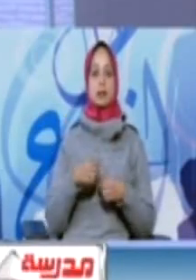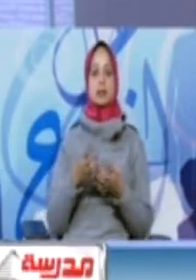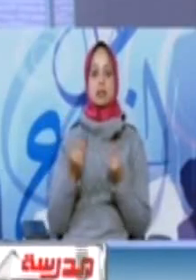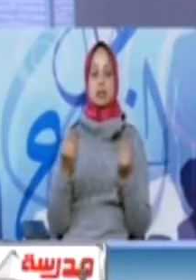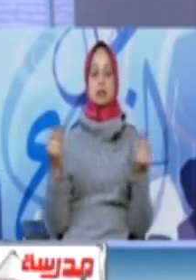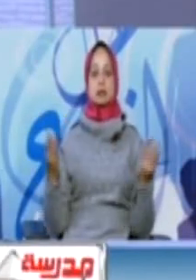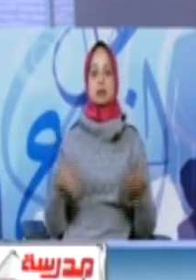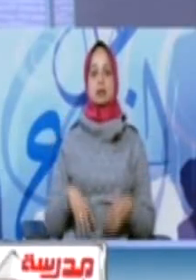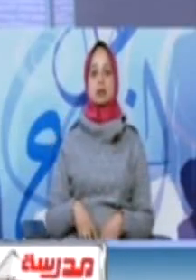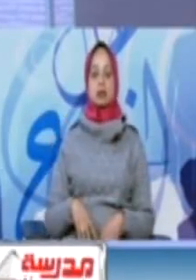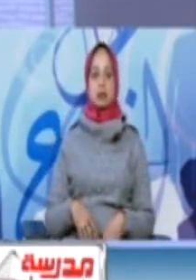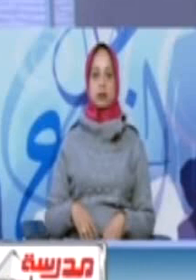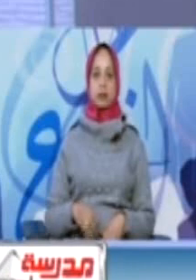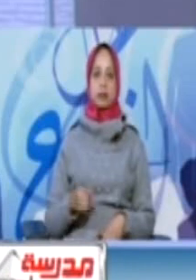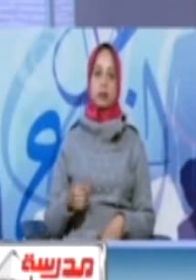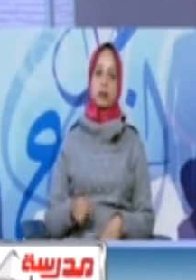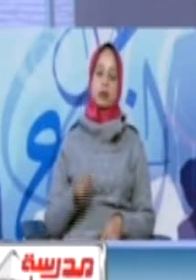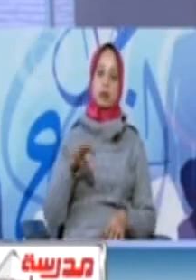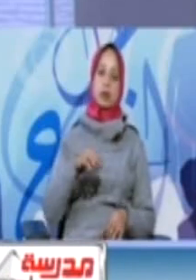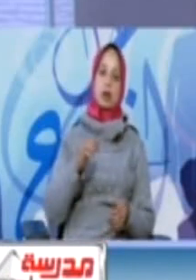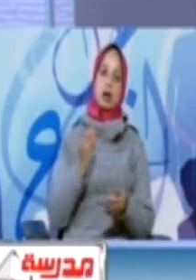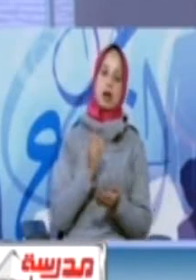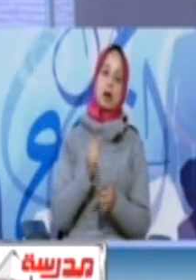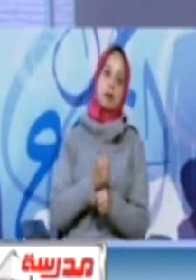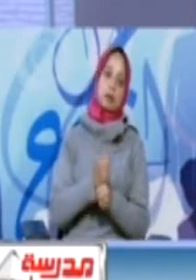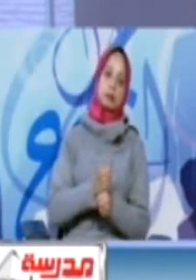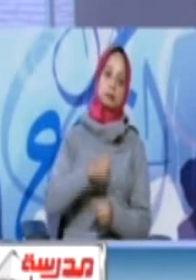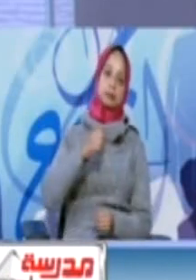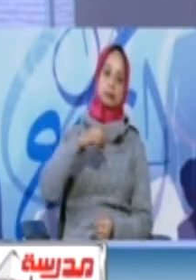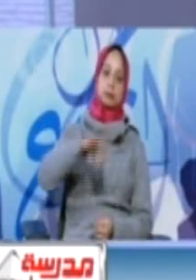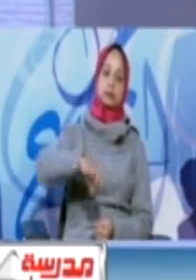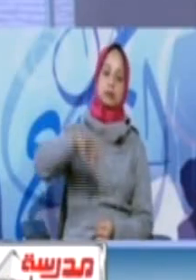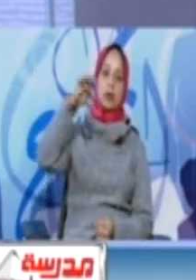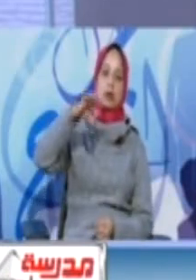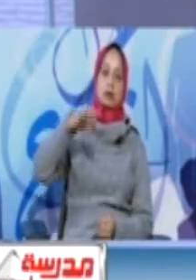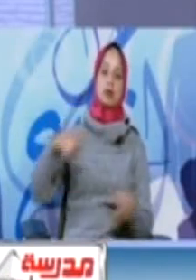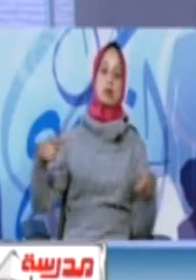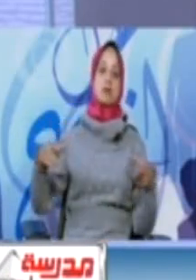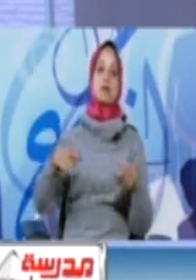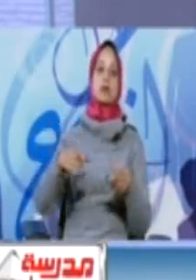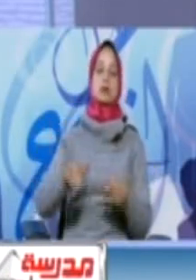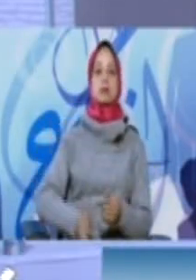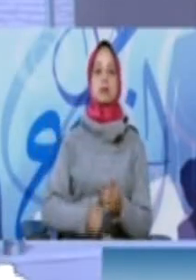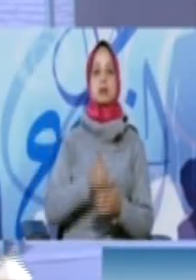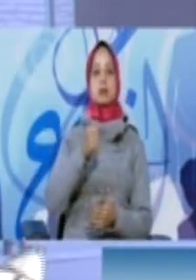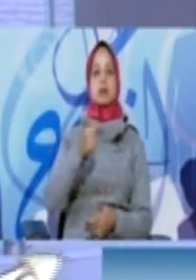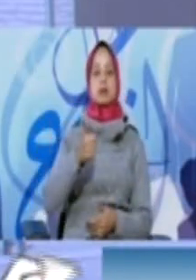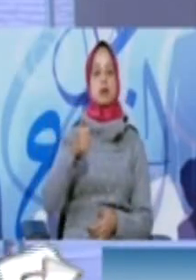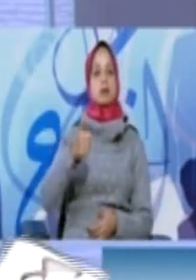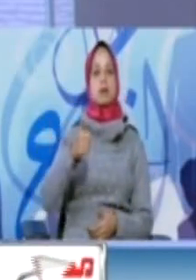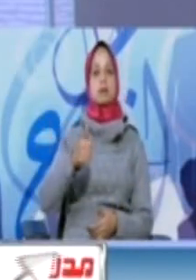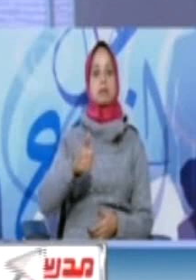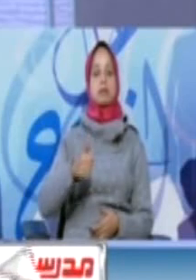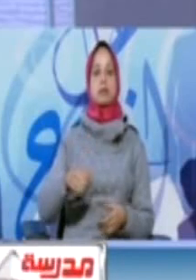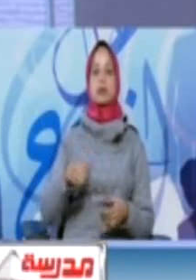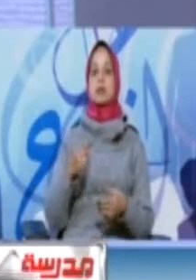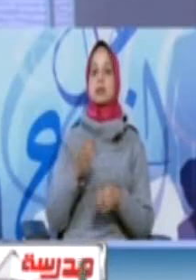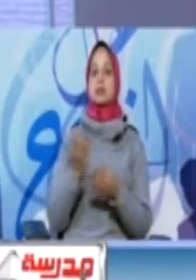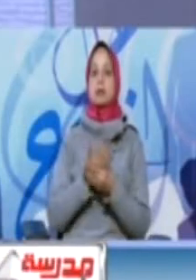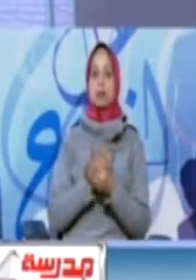كبار. عملنا انتخابات. في حزب حقق أغلبية في الانتخابات. الحزب